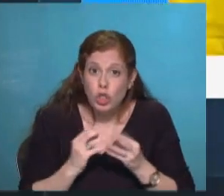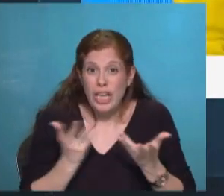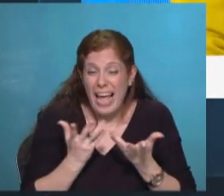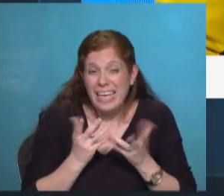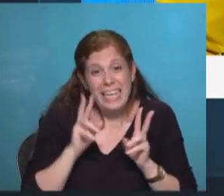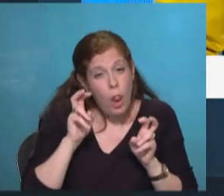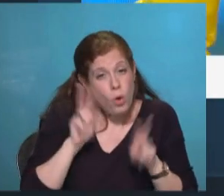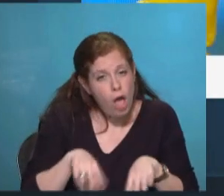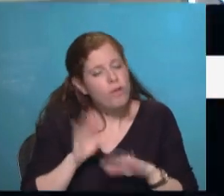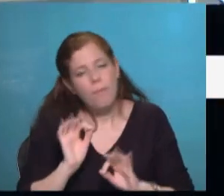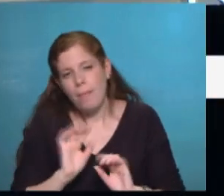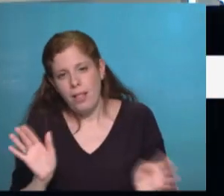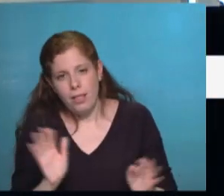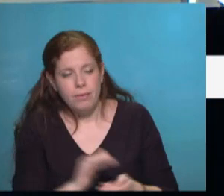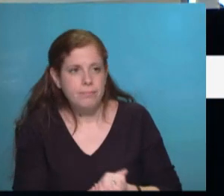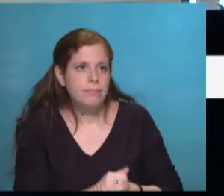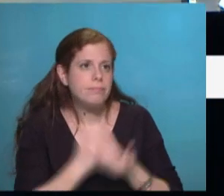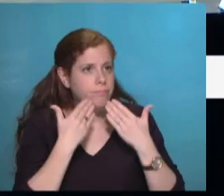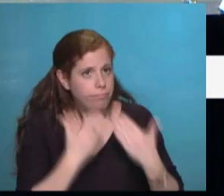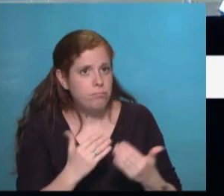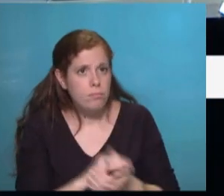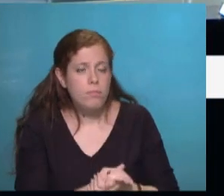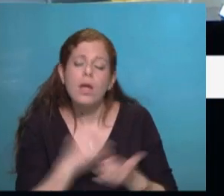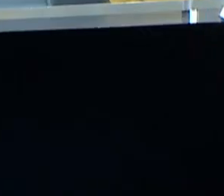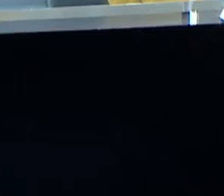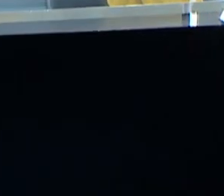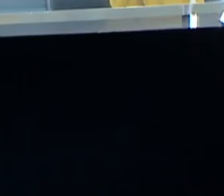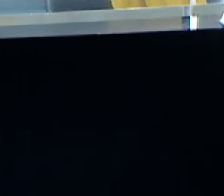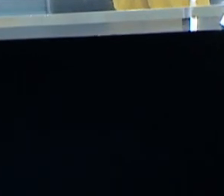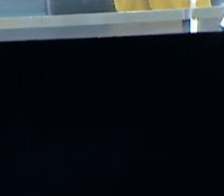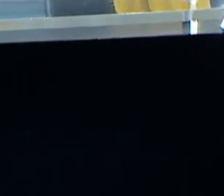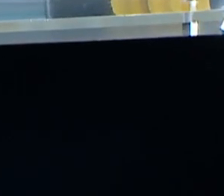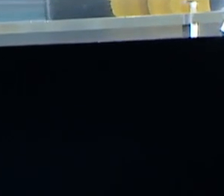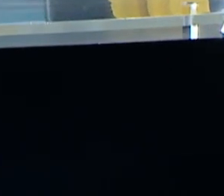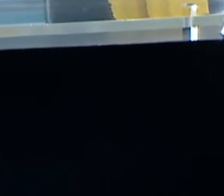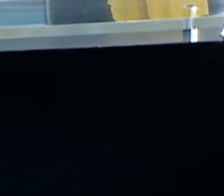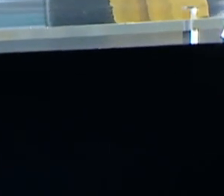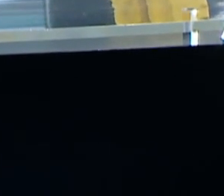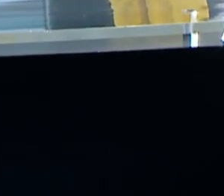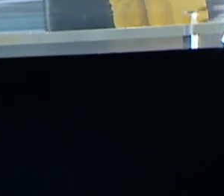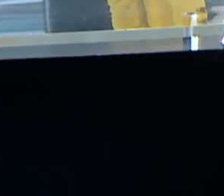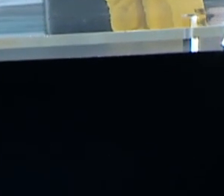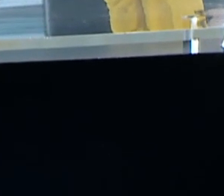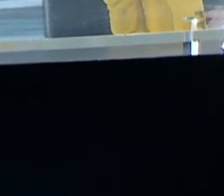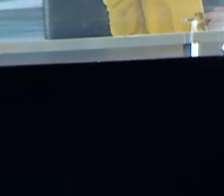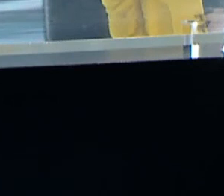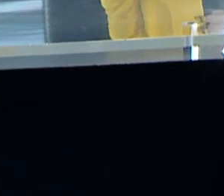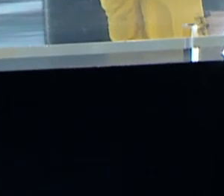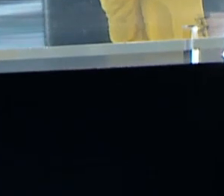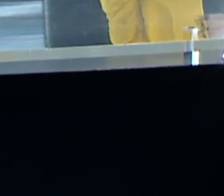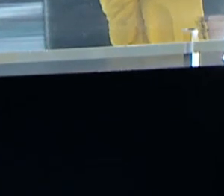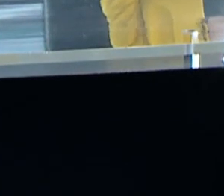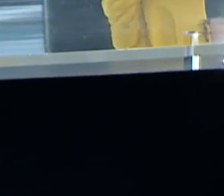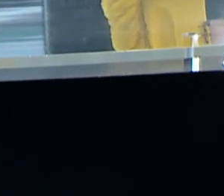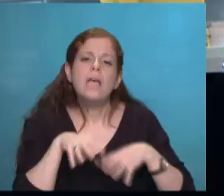תודה רבה, מיכאי. בסוף השבוע ציינו בחמאס שנה להפגנות על הגדר שקיבלו את הכינוי צעדות השיבה. מבחינת